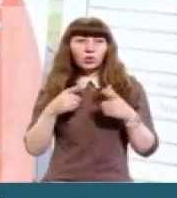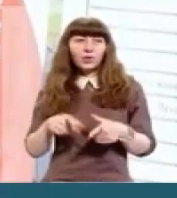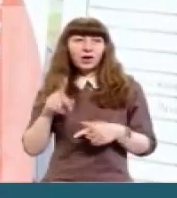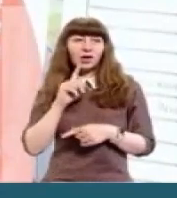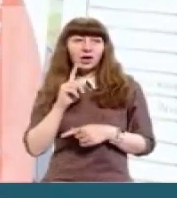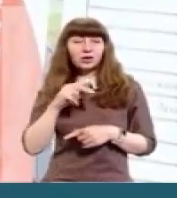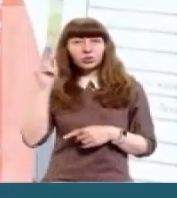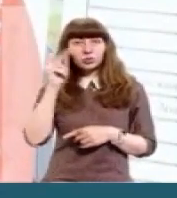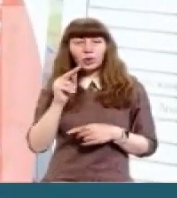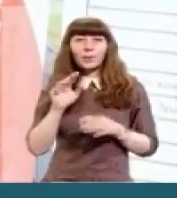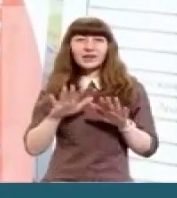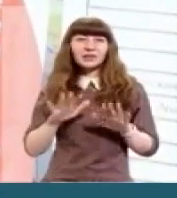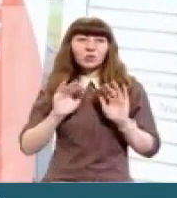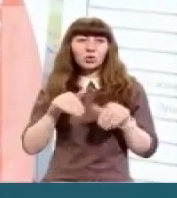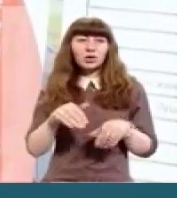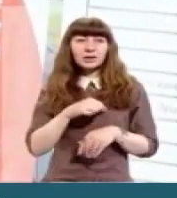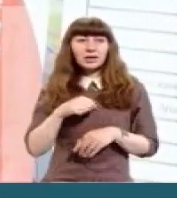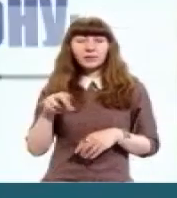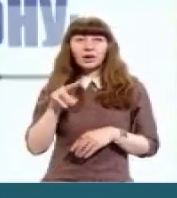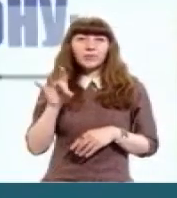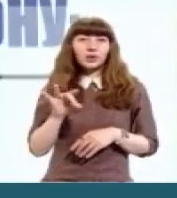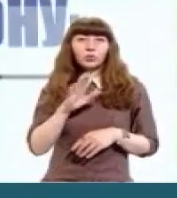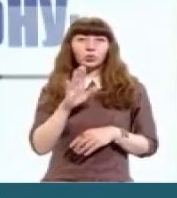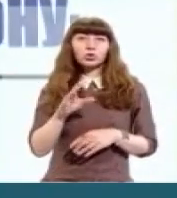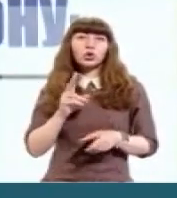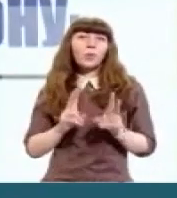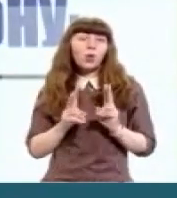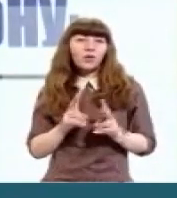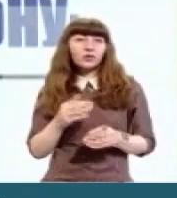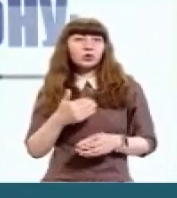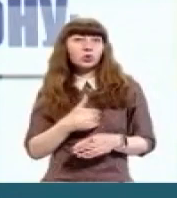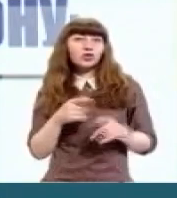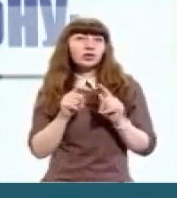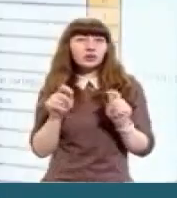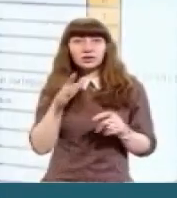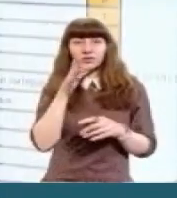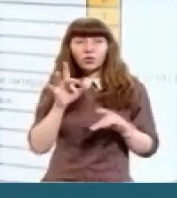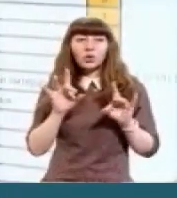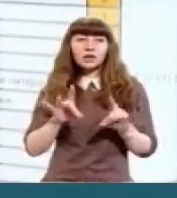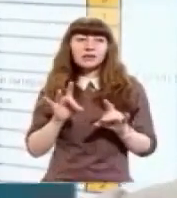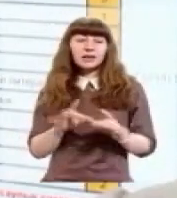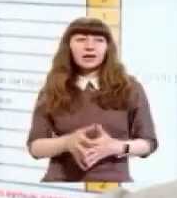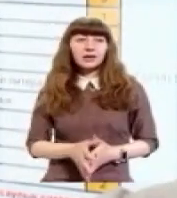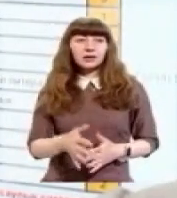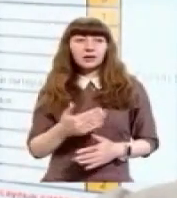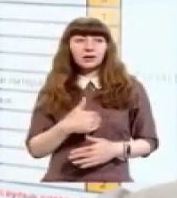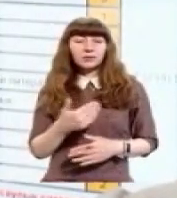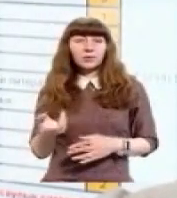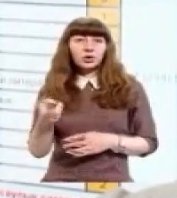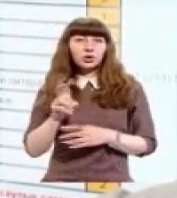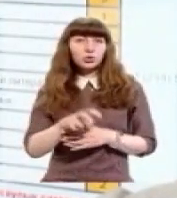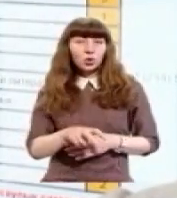же они студенты местного колледжа. Сам Дамир – будущий повар-кондитер. В будущем намерен открыть свой ресторан. Сюда я пришел, чтобы